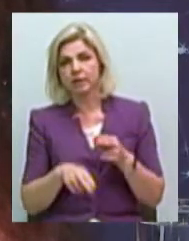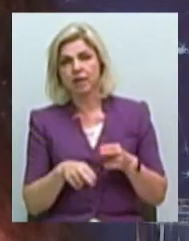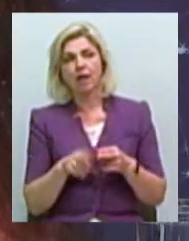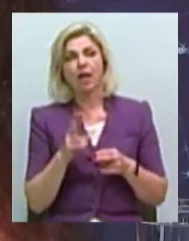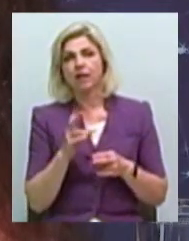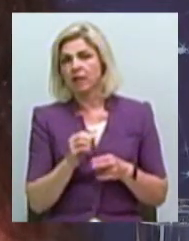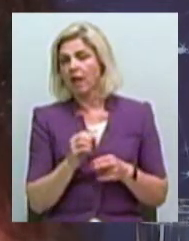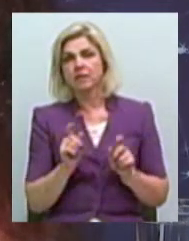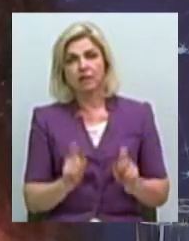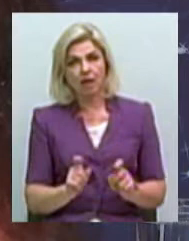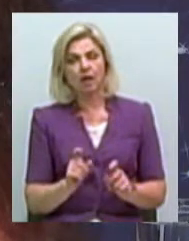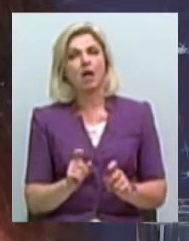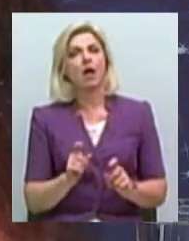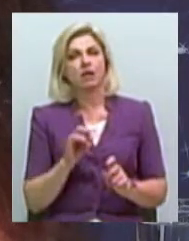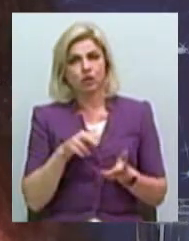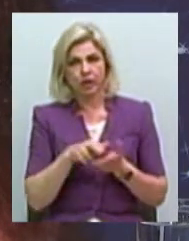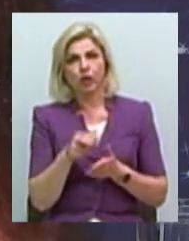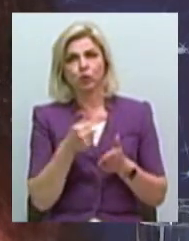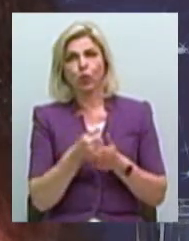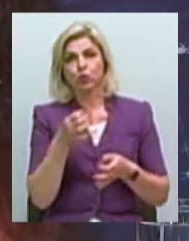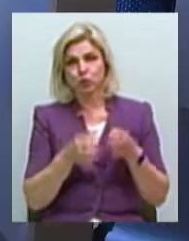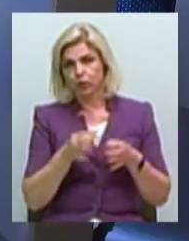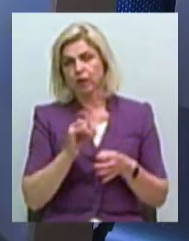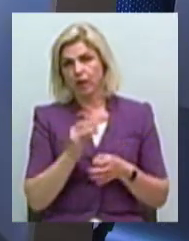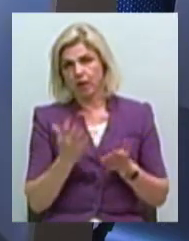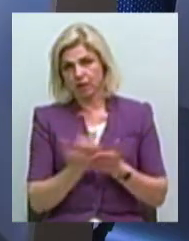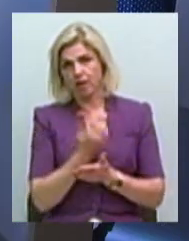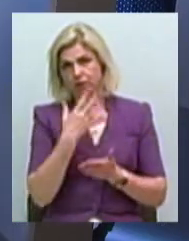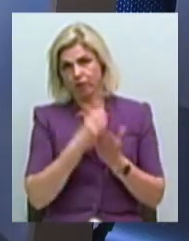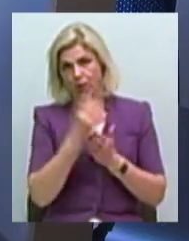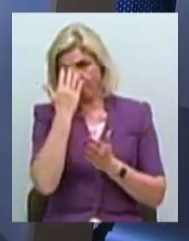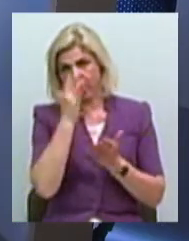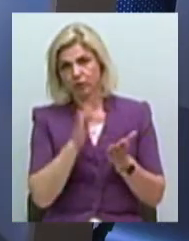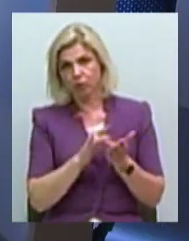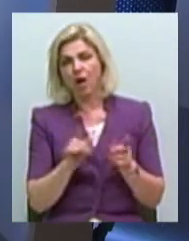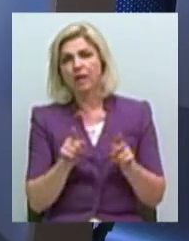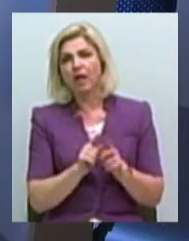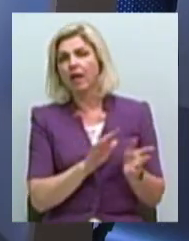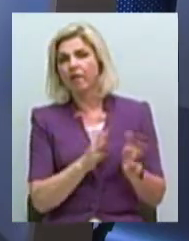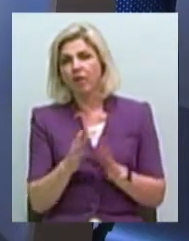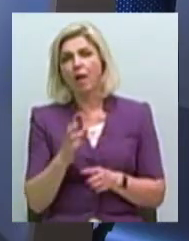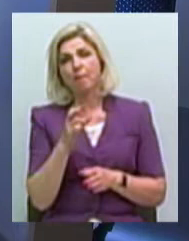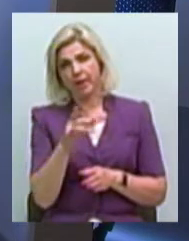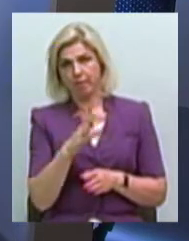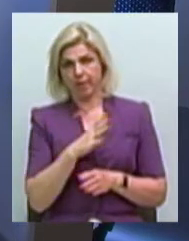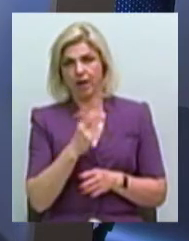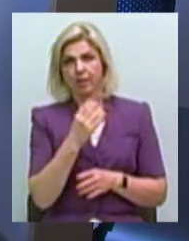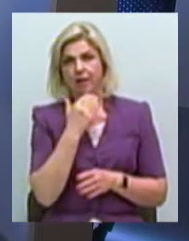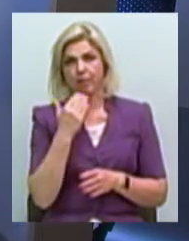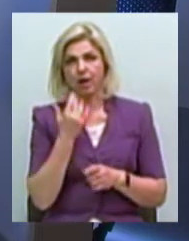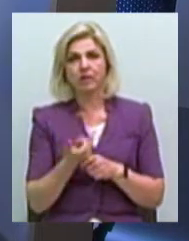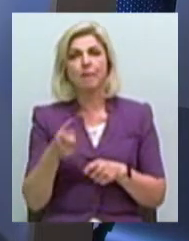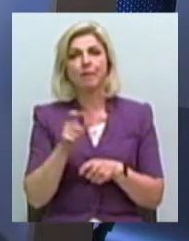складали руки, вони не здавалися, вони йшли до свого і досягли цієї мети. Як правило, я ж кажу, таких випадків могло б бути набагато більше, коли люди